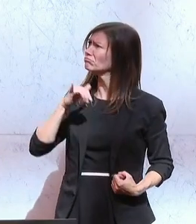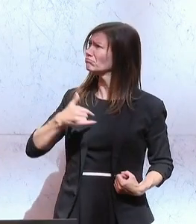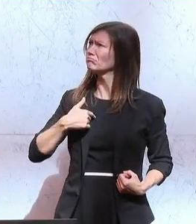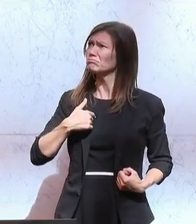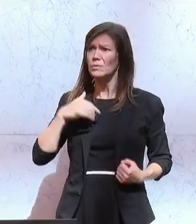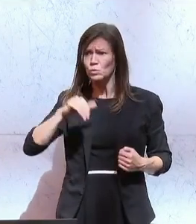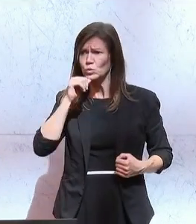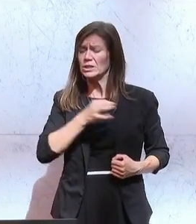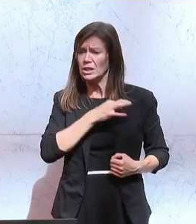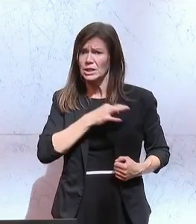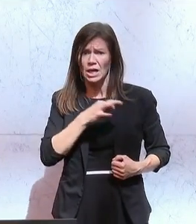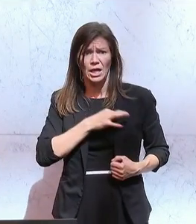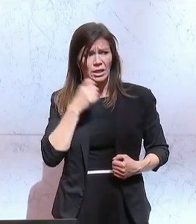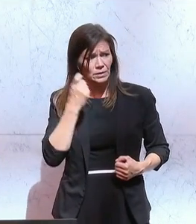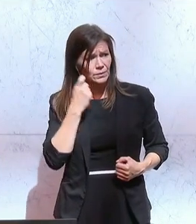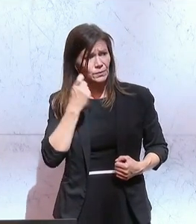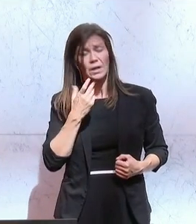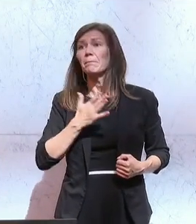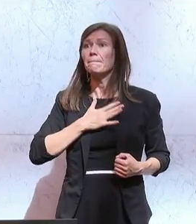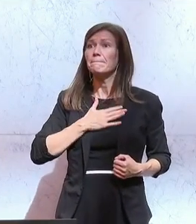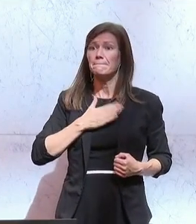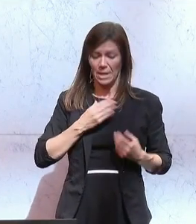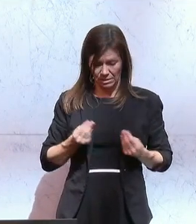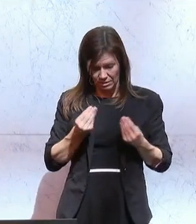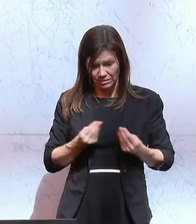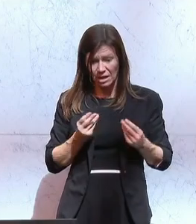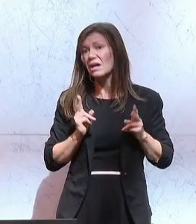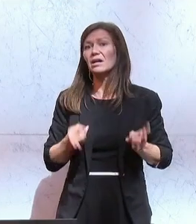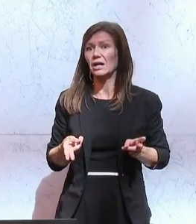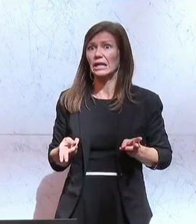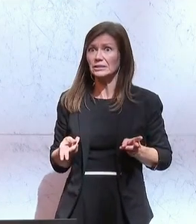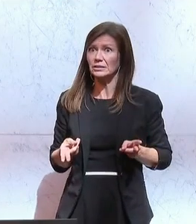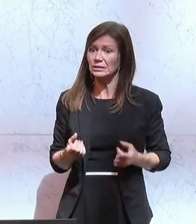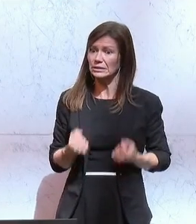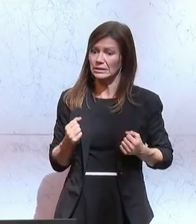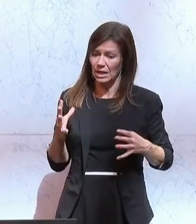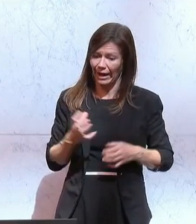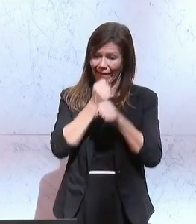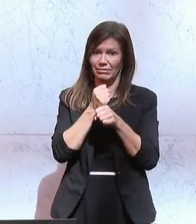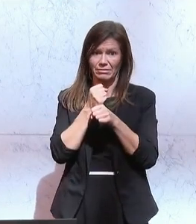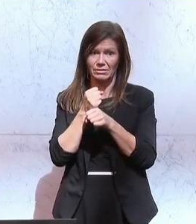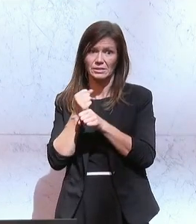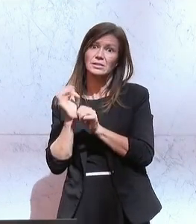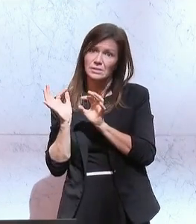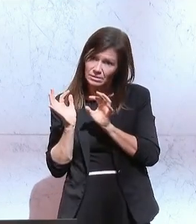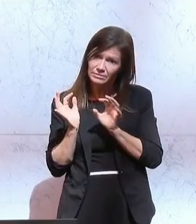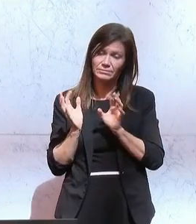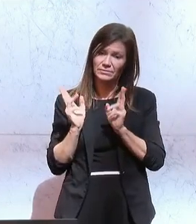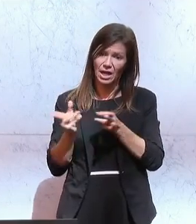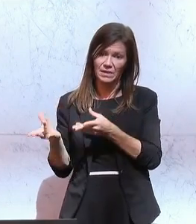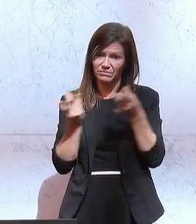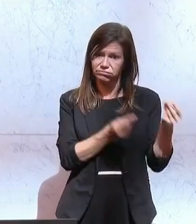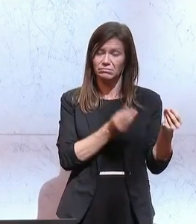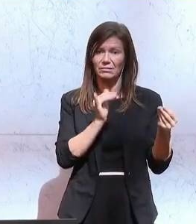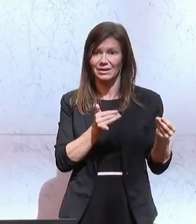Angst um ihren Arbeitsplatz, ihr Hab und Gut in Sicherheit und ihr Zuhause wieder instand bringen zu können, dass es